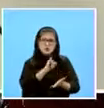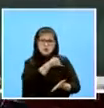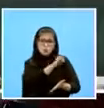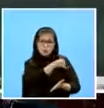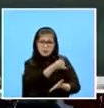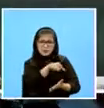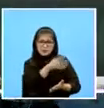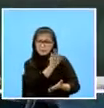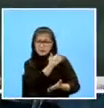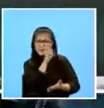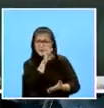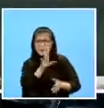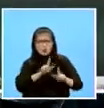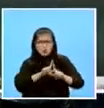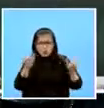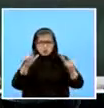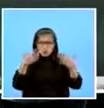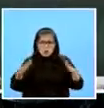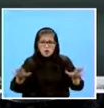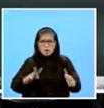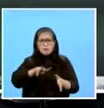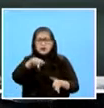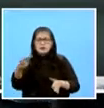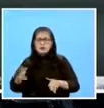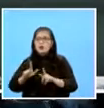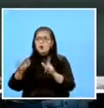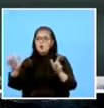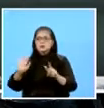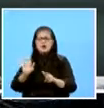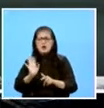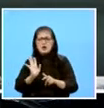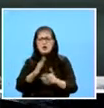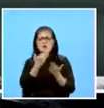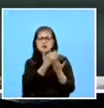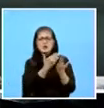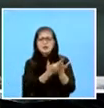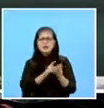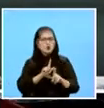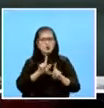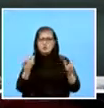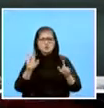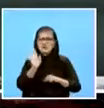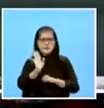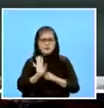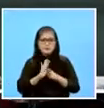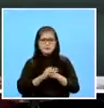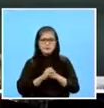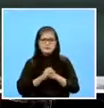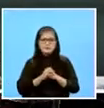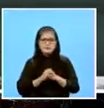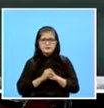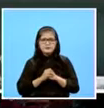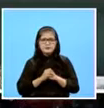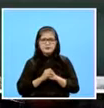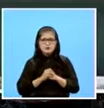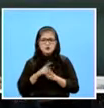lolos. Dan dinyatakan Manokwari Selatan tidak memenuhi syarat kepengurusan dan juga keanggotaan. Untuk itu, Yusril Izzah